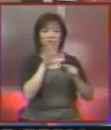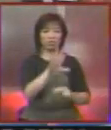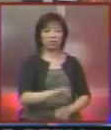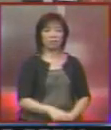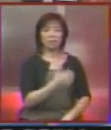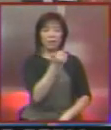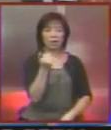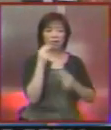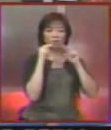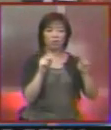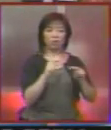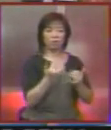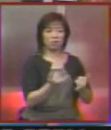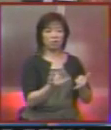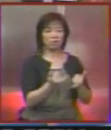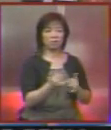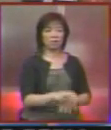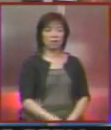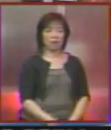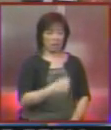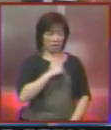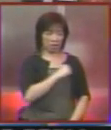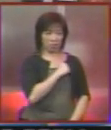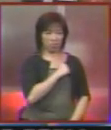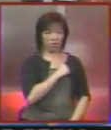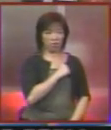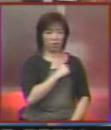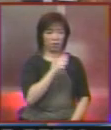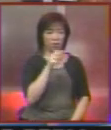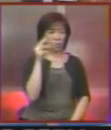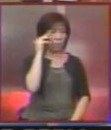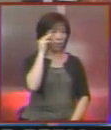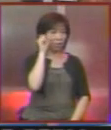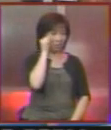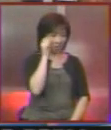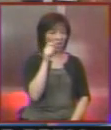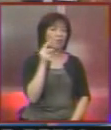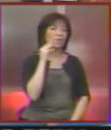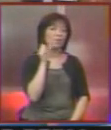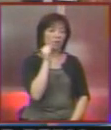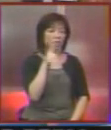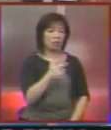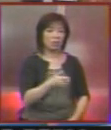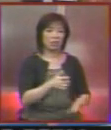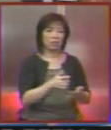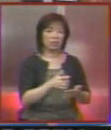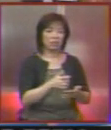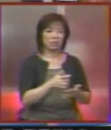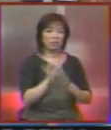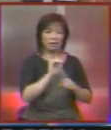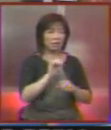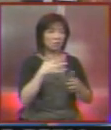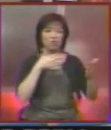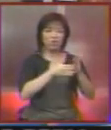Sa ibang balita naman, hinarang ng absent na Senator Judge na si Miriam Santiago ang pagsubpoena ng impeachment court sa mga bank account